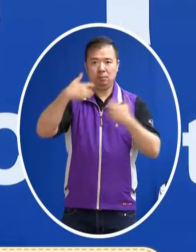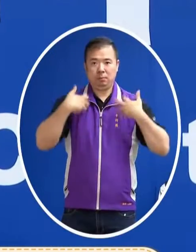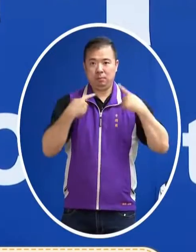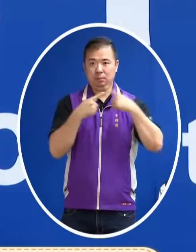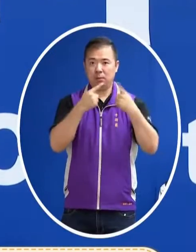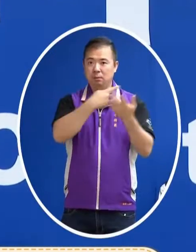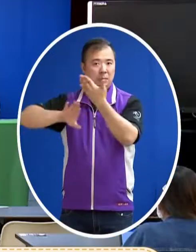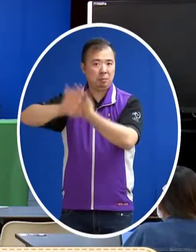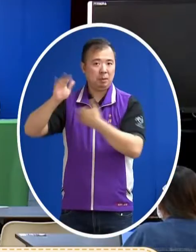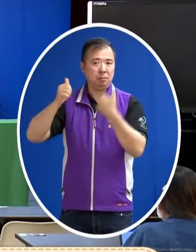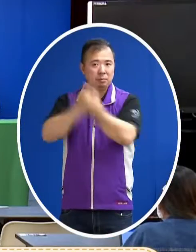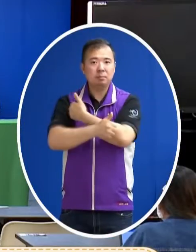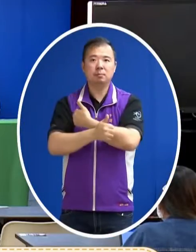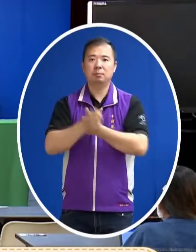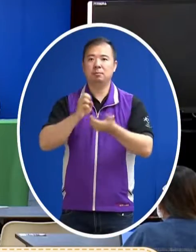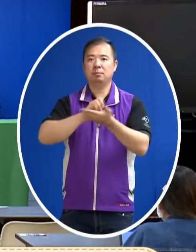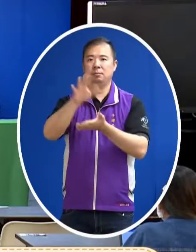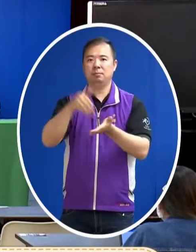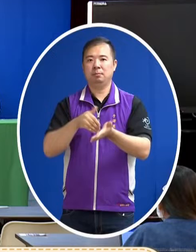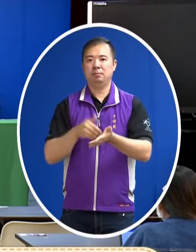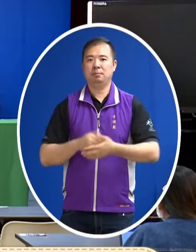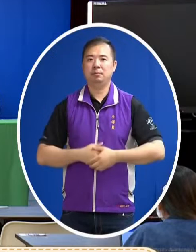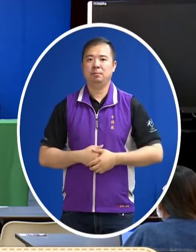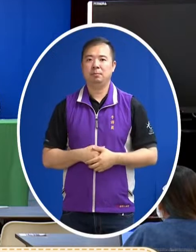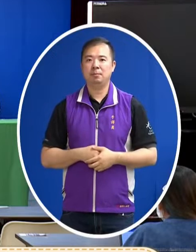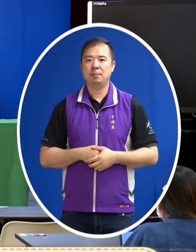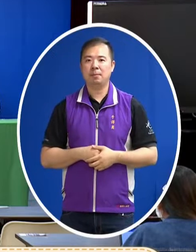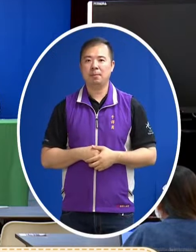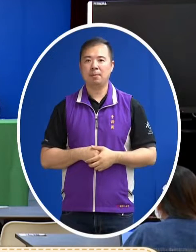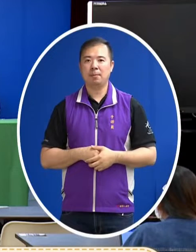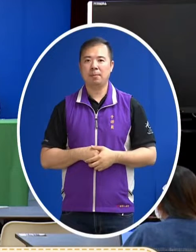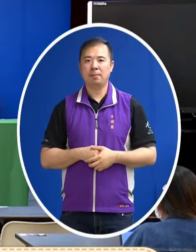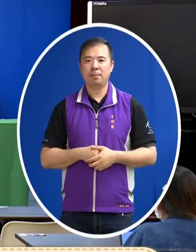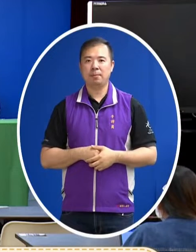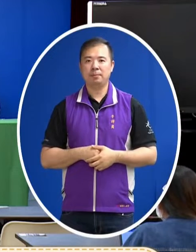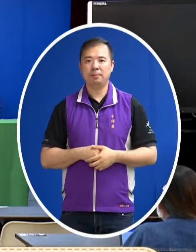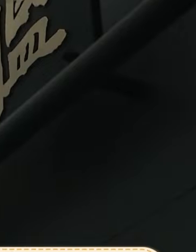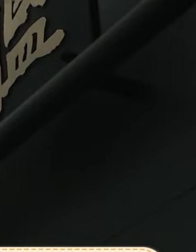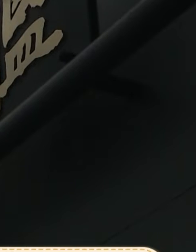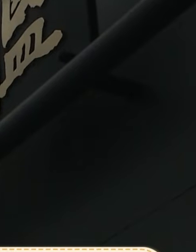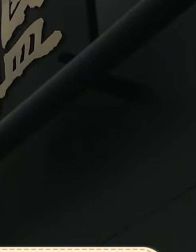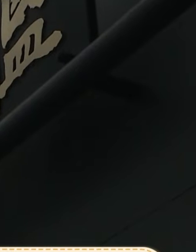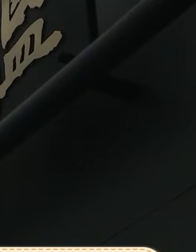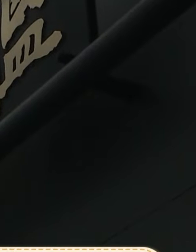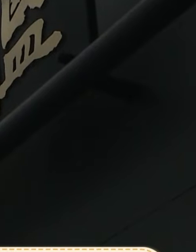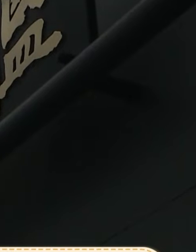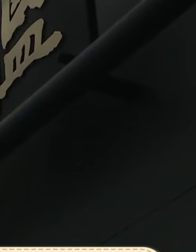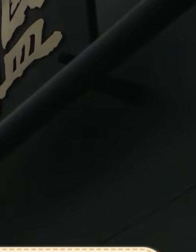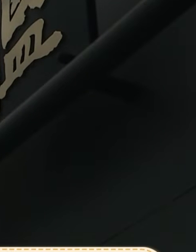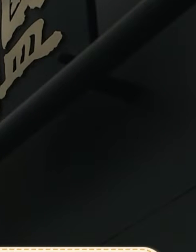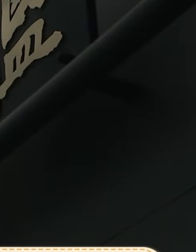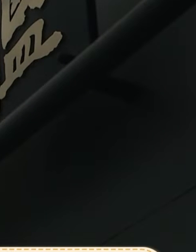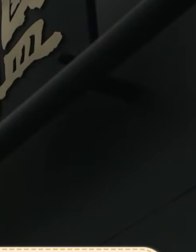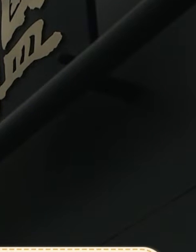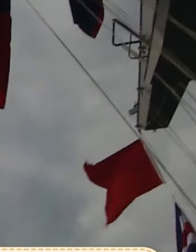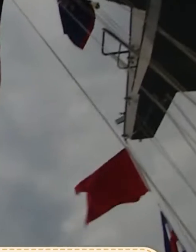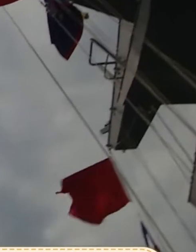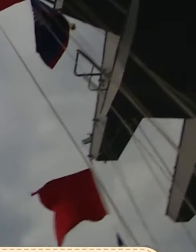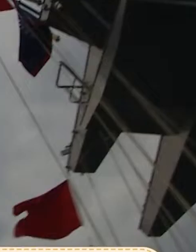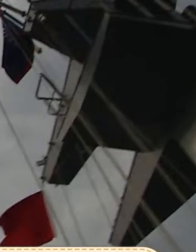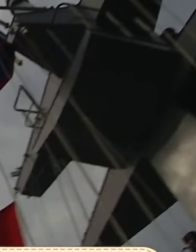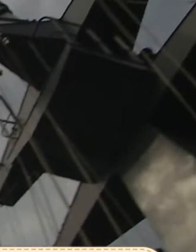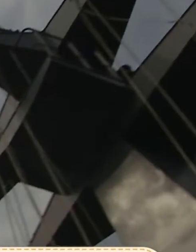卡接接触外带最严密，大部分还是希望民众多多来配合。屯邦监区采访到武汉肺炎事件造